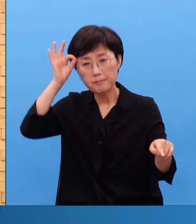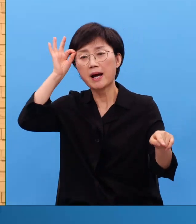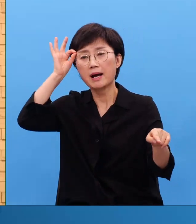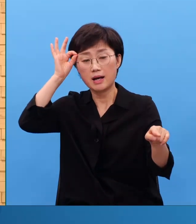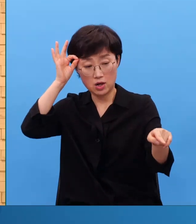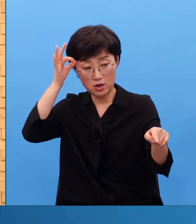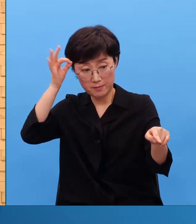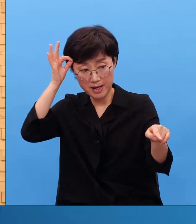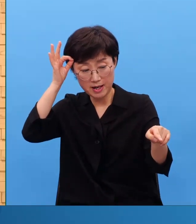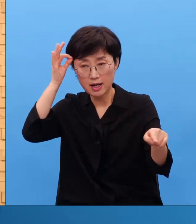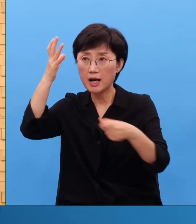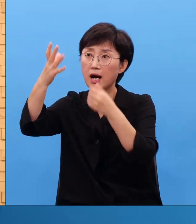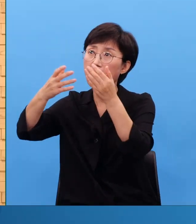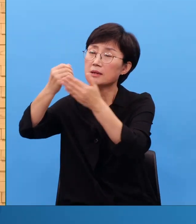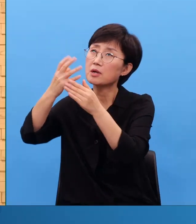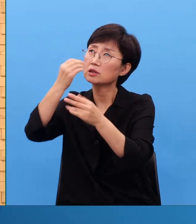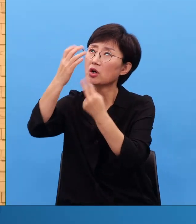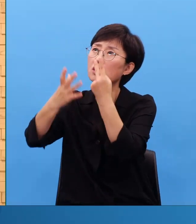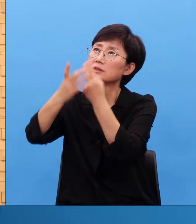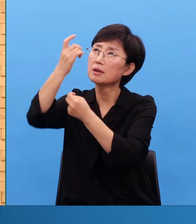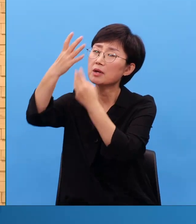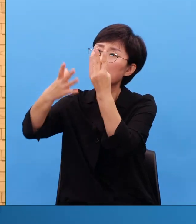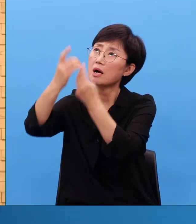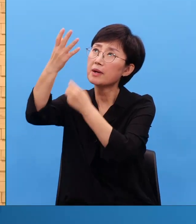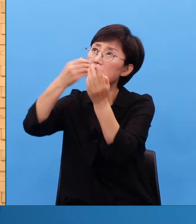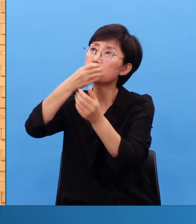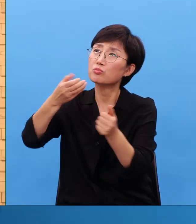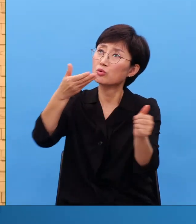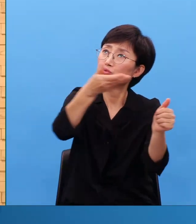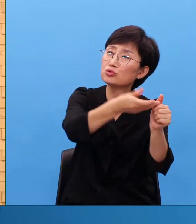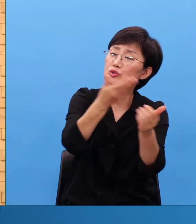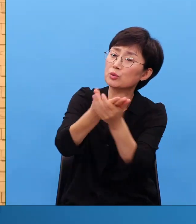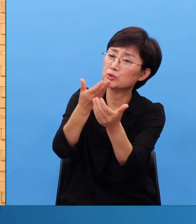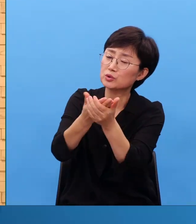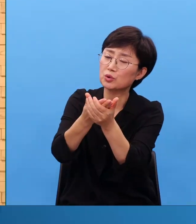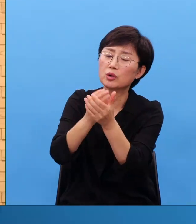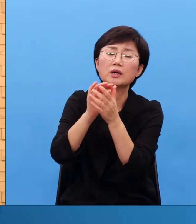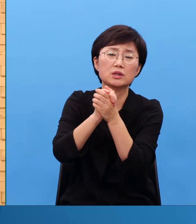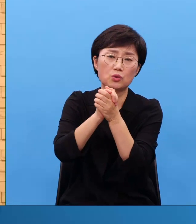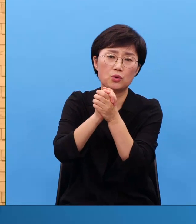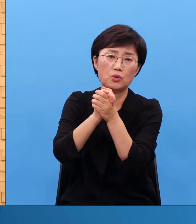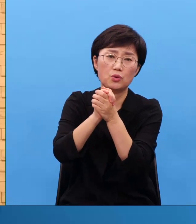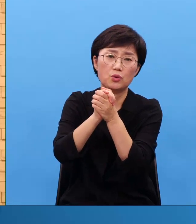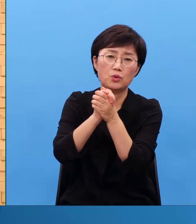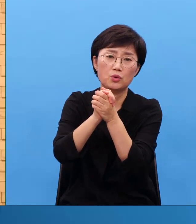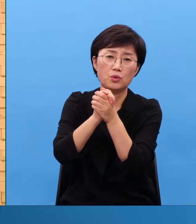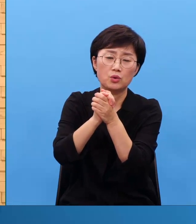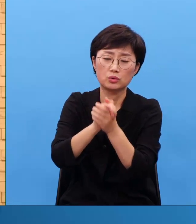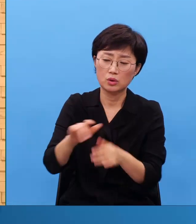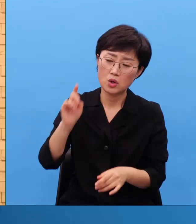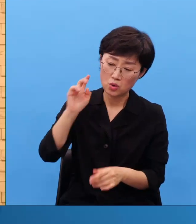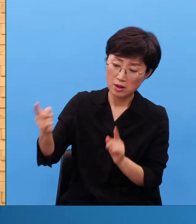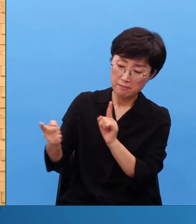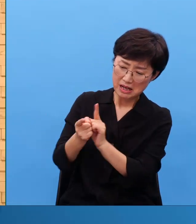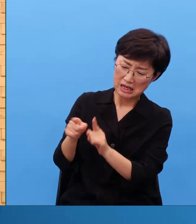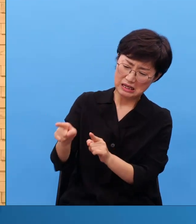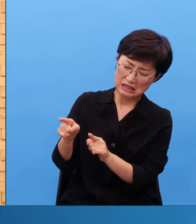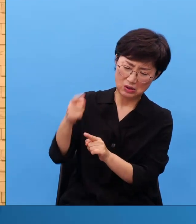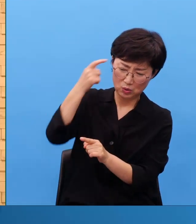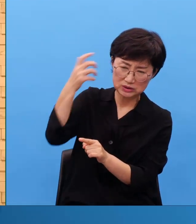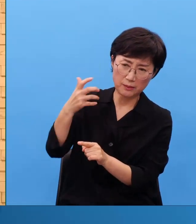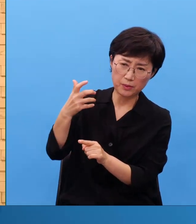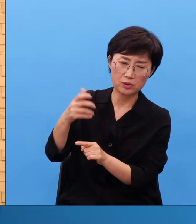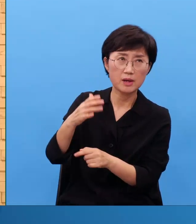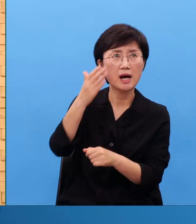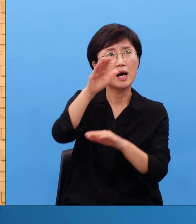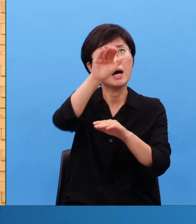I also pray for the 그게 person that 중요해요. 그게 전달하는 I think about. 중요해요. And I transmit that. That's 또 very 되게 또 important. 문제 있는 사람이 있으면 그 사람 쪽으로 기도해요. And if I